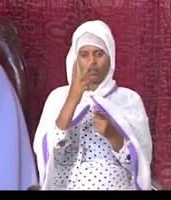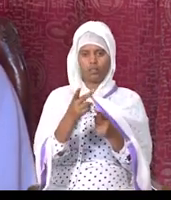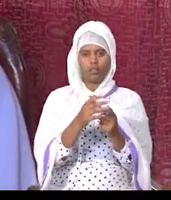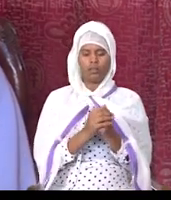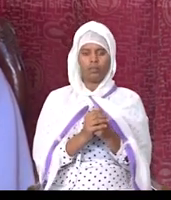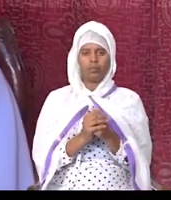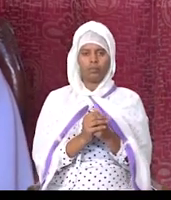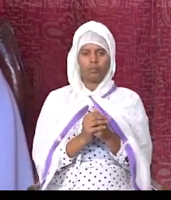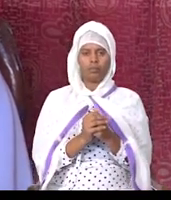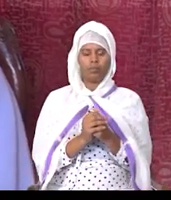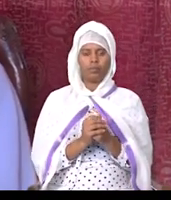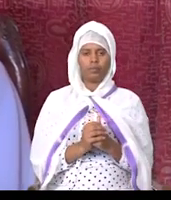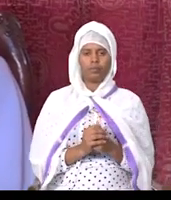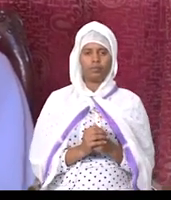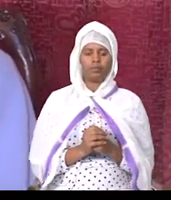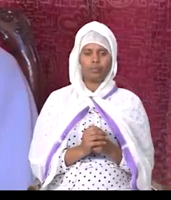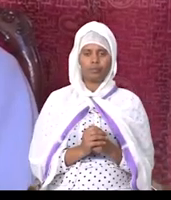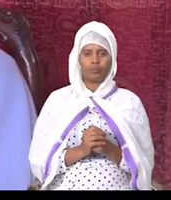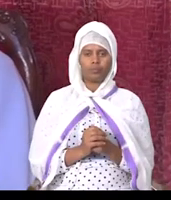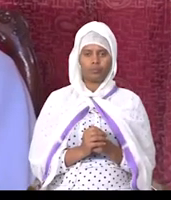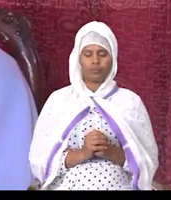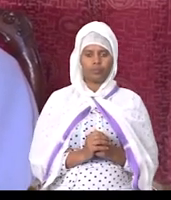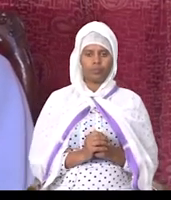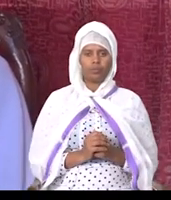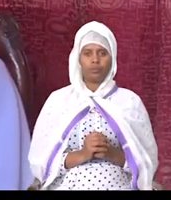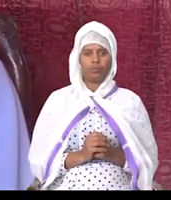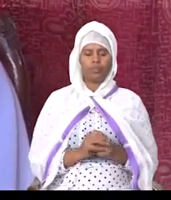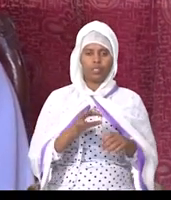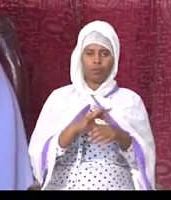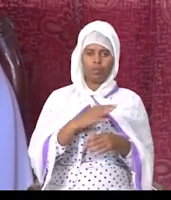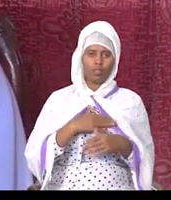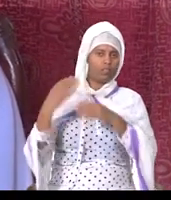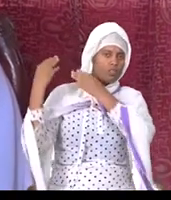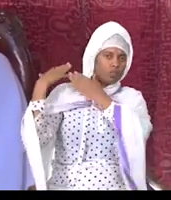እንተ ንበብናያ ነሳ ደወየነ ወፆረ ህማመነ